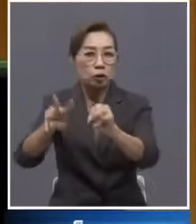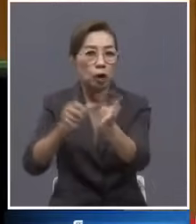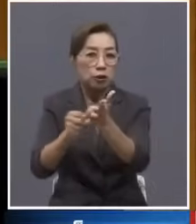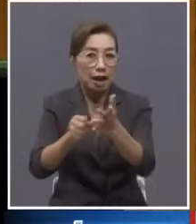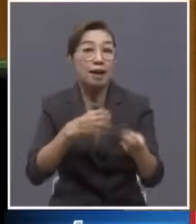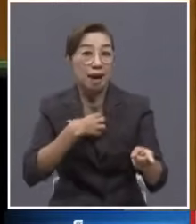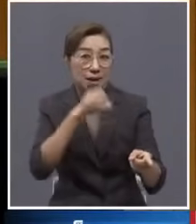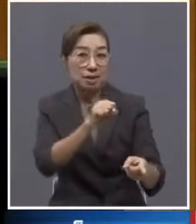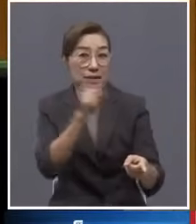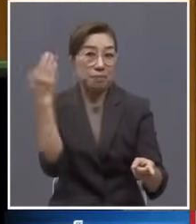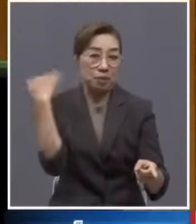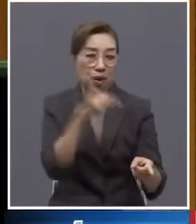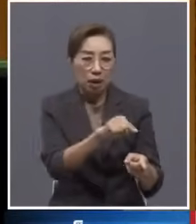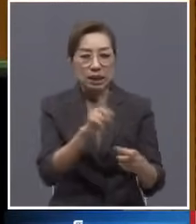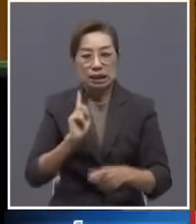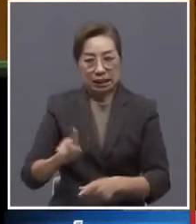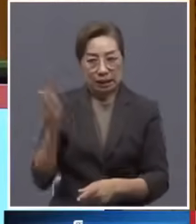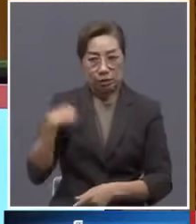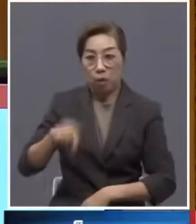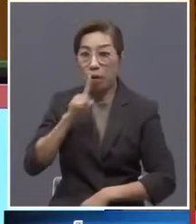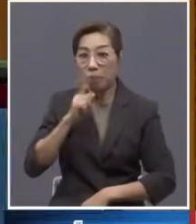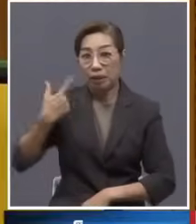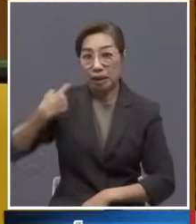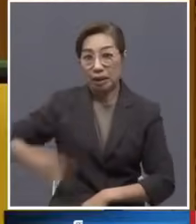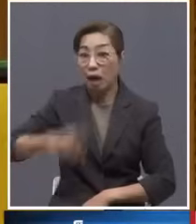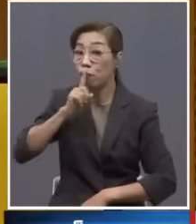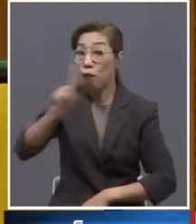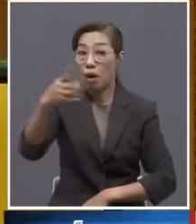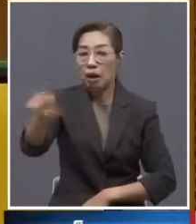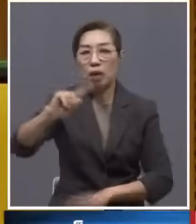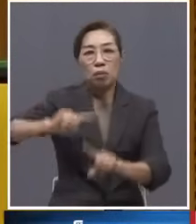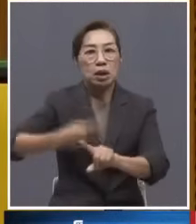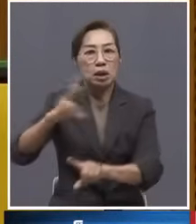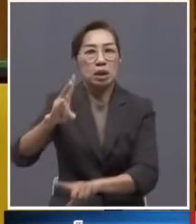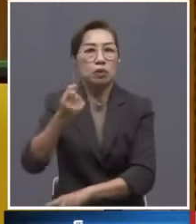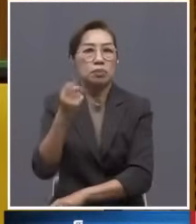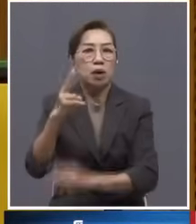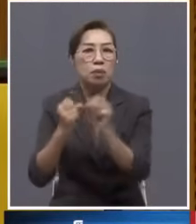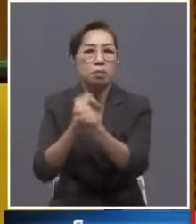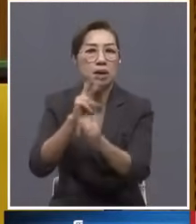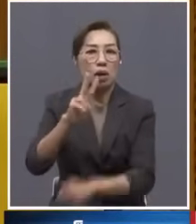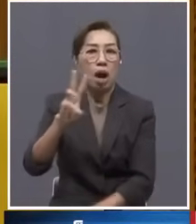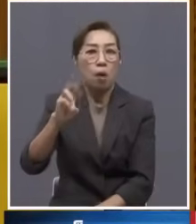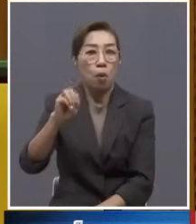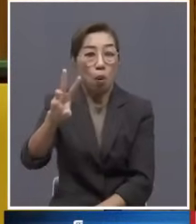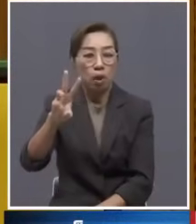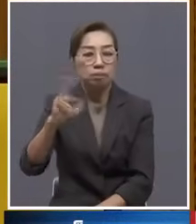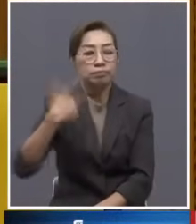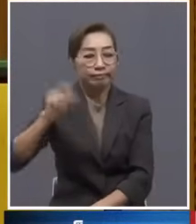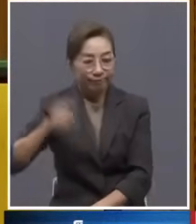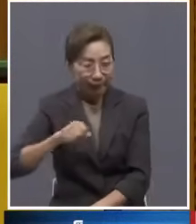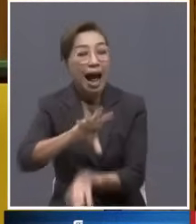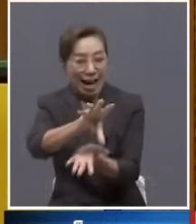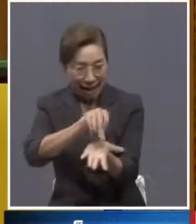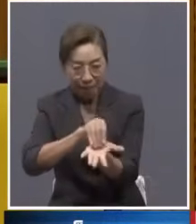ศาลรัฐธรรมนูญสั่งรับคำร้องเอาไว้พิจารณาตั้งแต่ 12กรกฎาคมปี 66ศาลดำเนินกระบวนการ